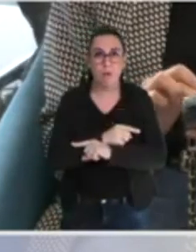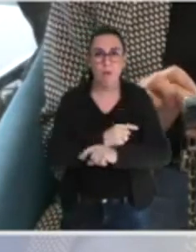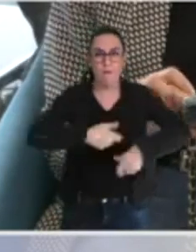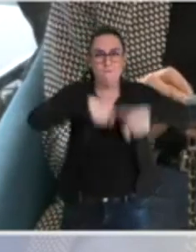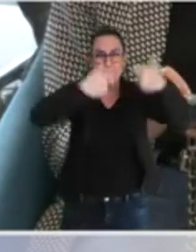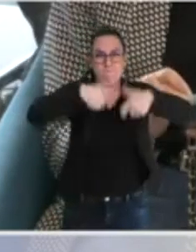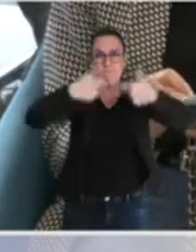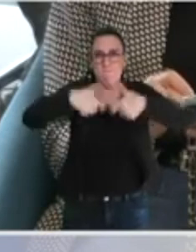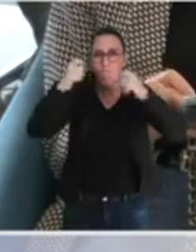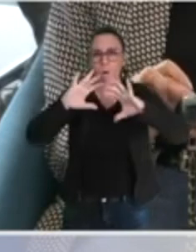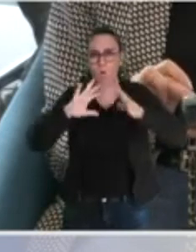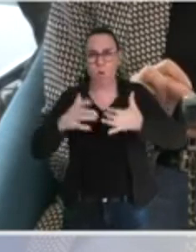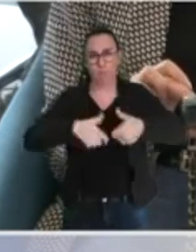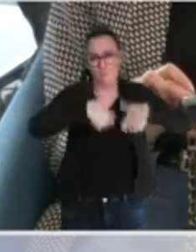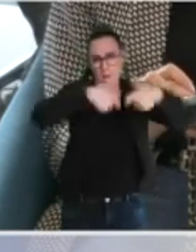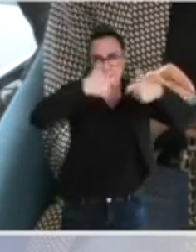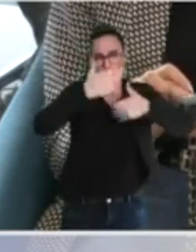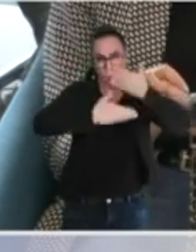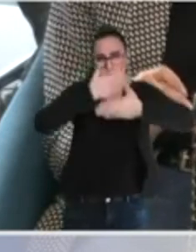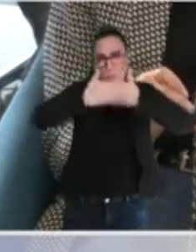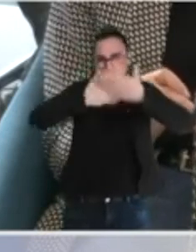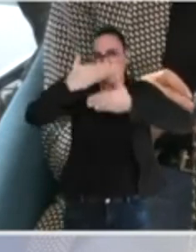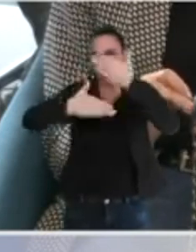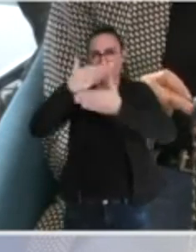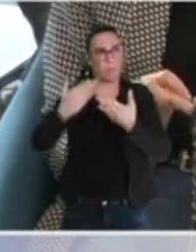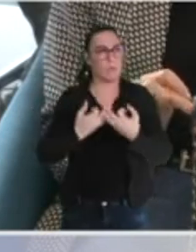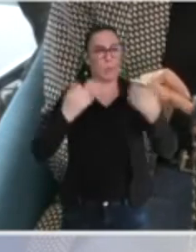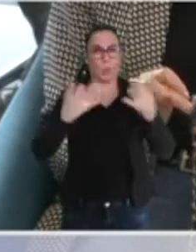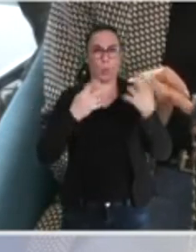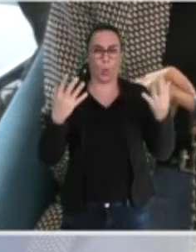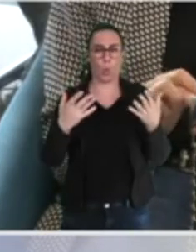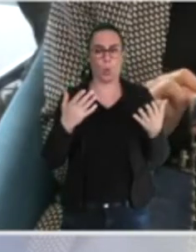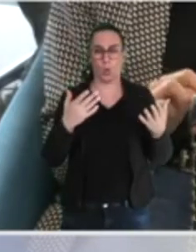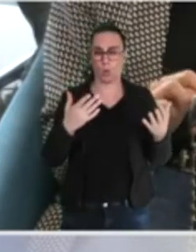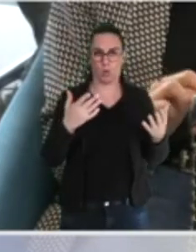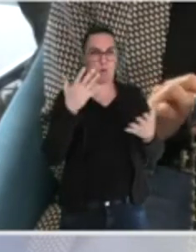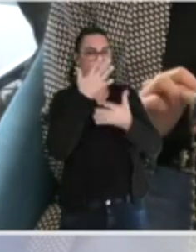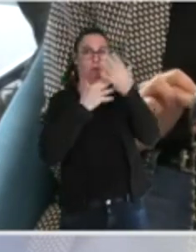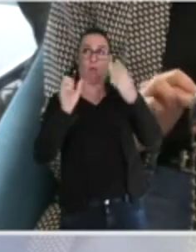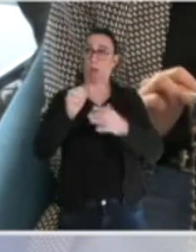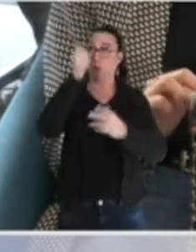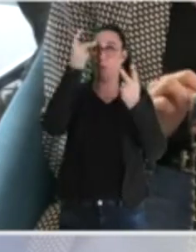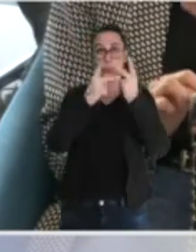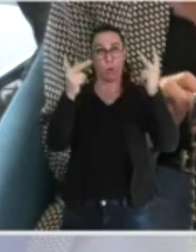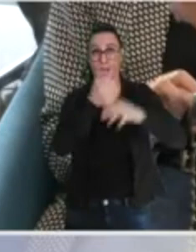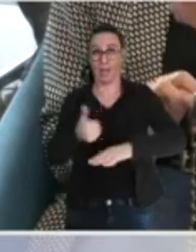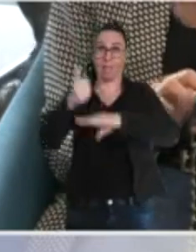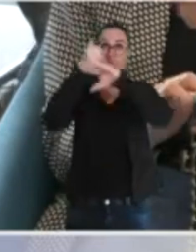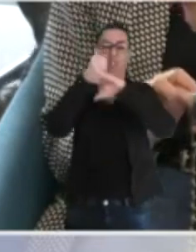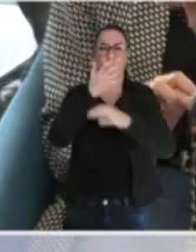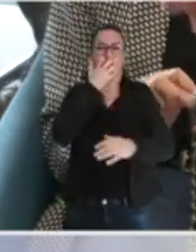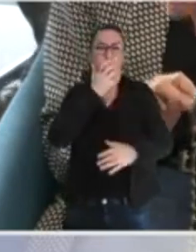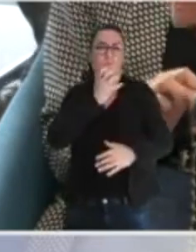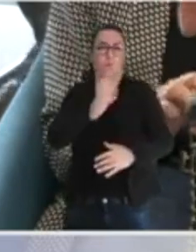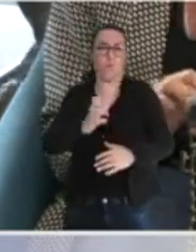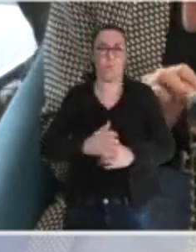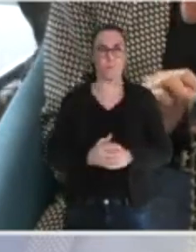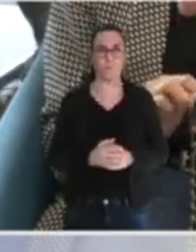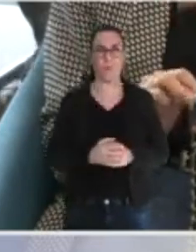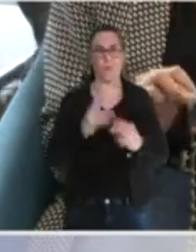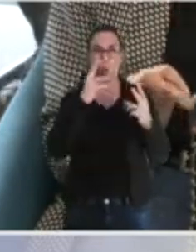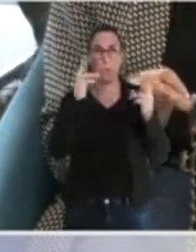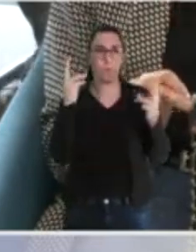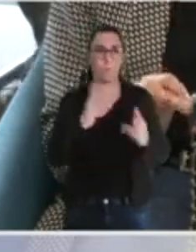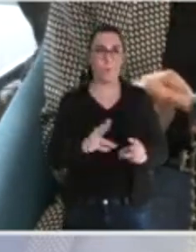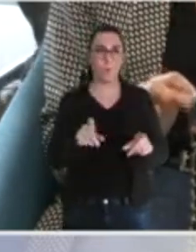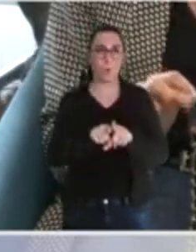d'urbanisme basée sur de la densification à outrance qui nous a propulsés première ville pour les îlots de chaleur. En matière de pollution, loin